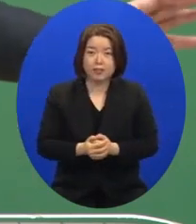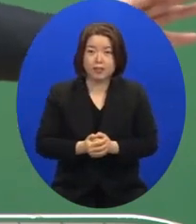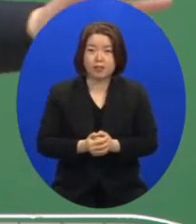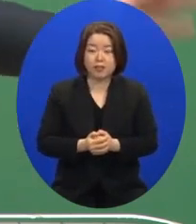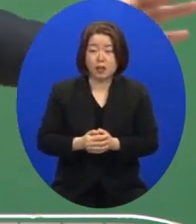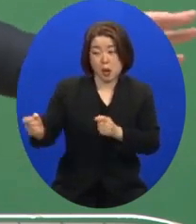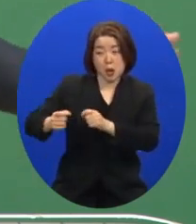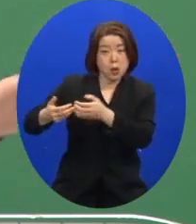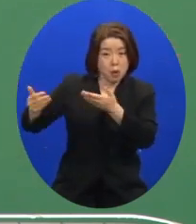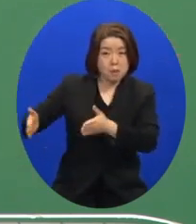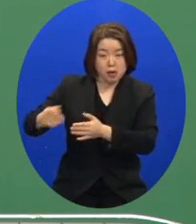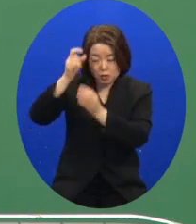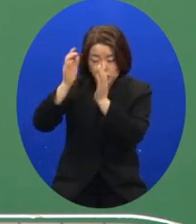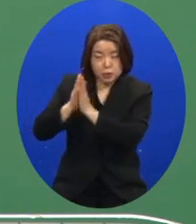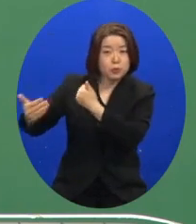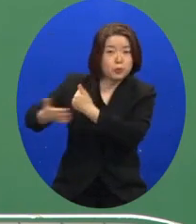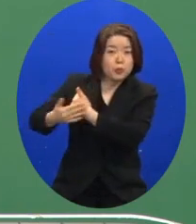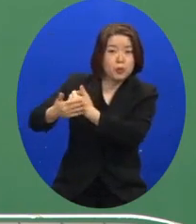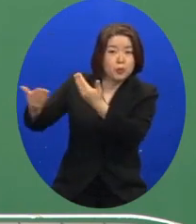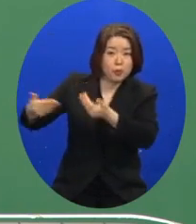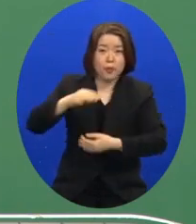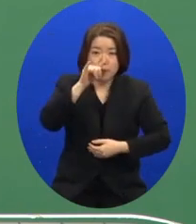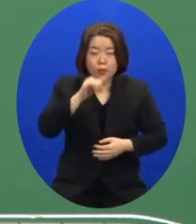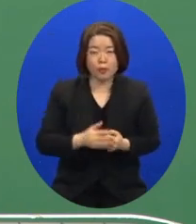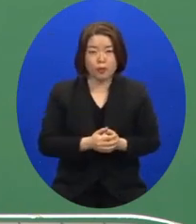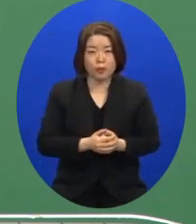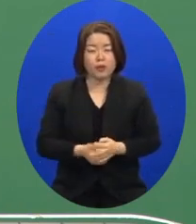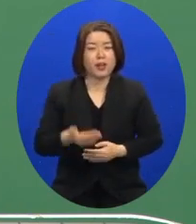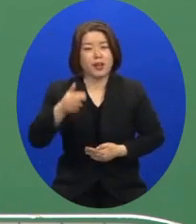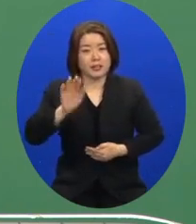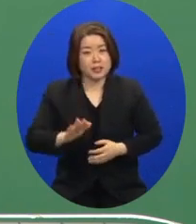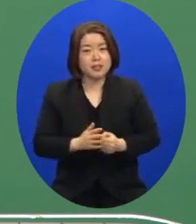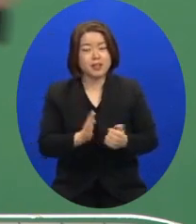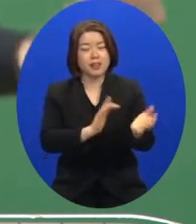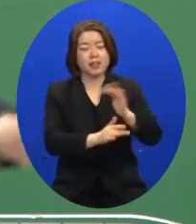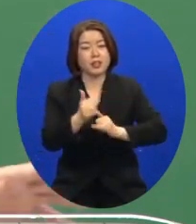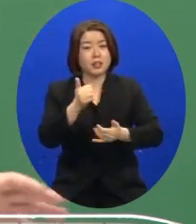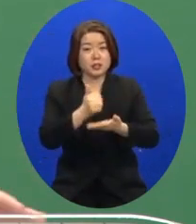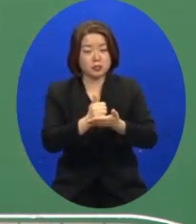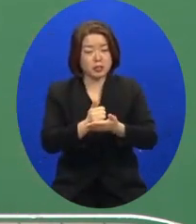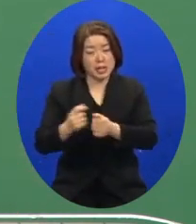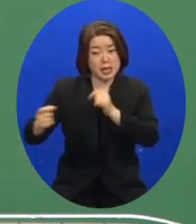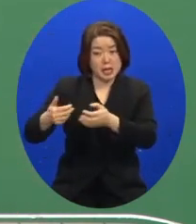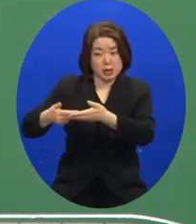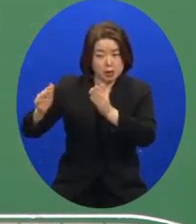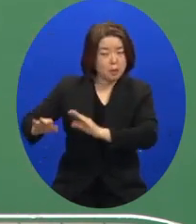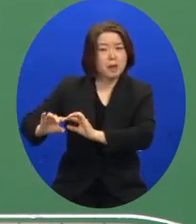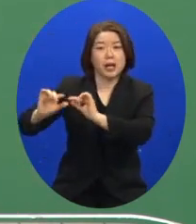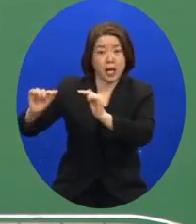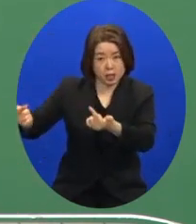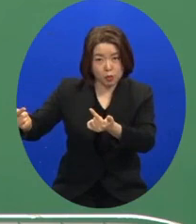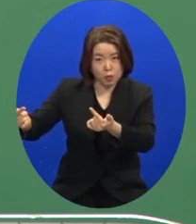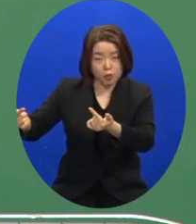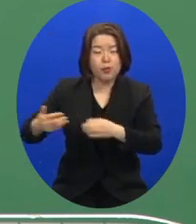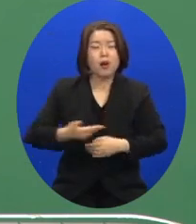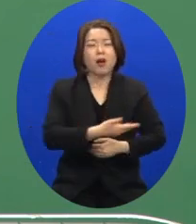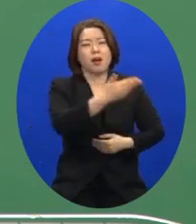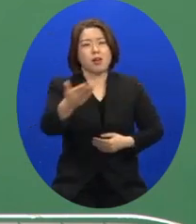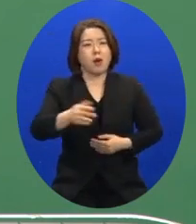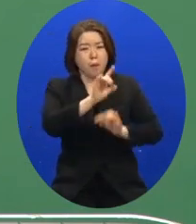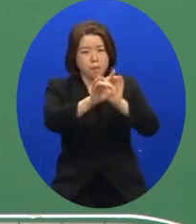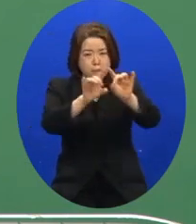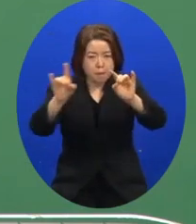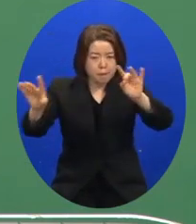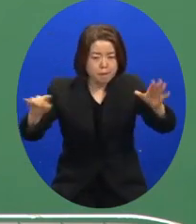예수님이 옆방에서 기도해 주고 계시다면. 그런데 예수님이 옆방에서 기도하시는 정도가 아니고 여러분의